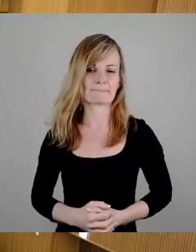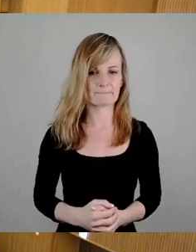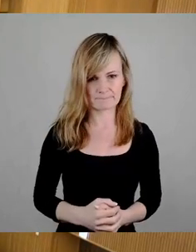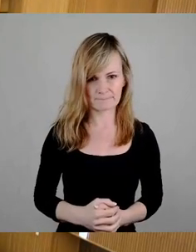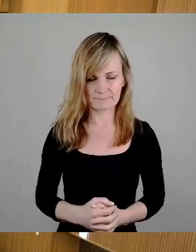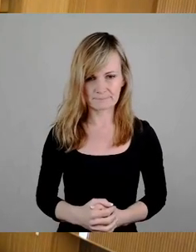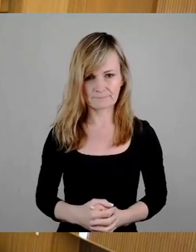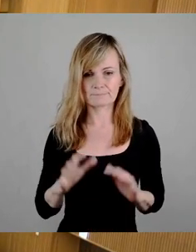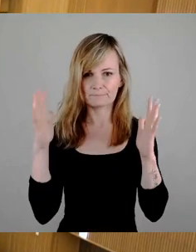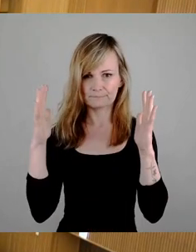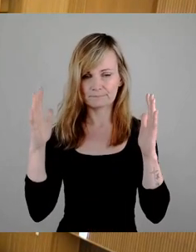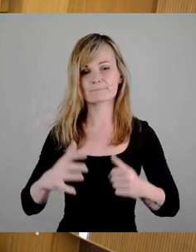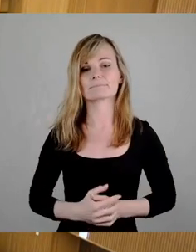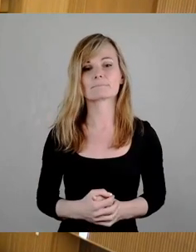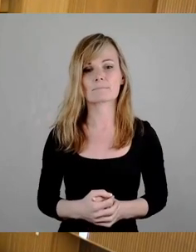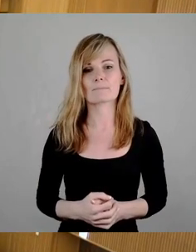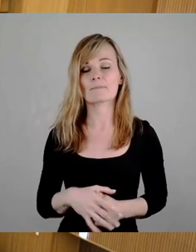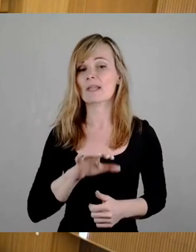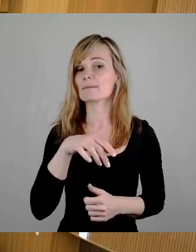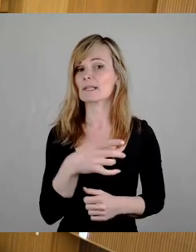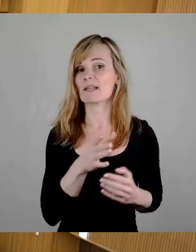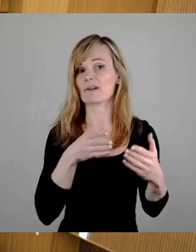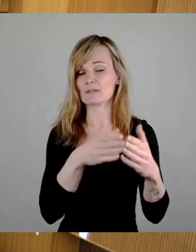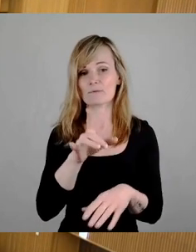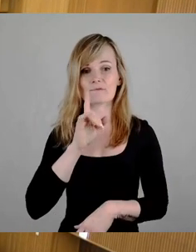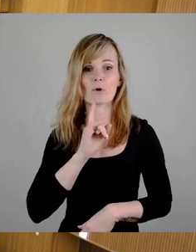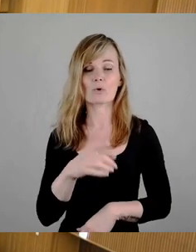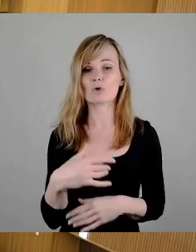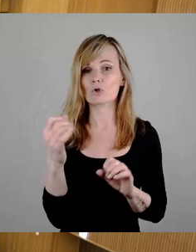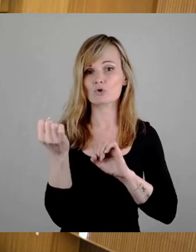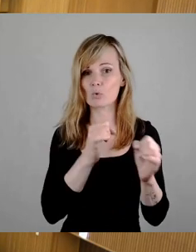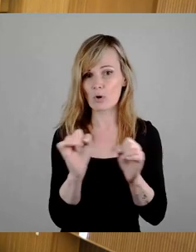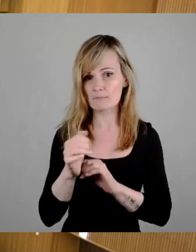So, weiter geht's mit SPD-Fraktion. Frau Sturm verzichtet, dann FDP.